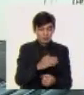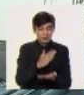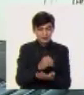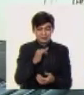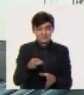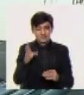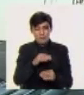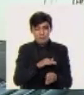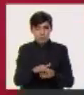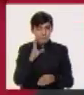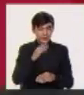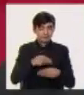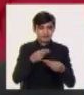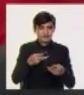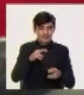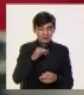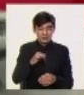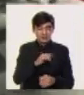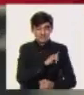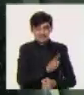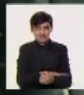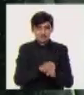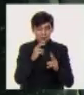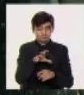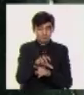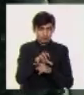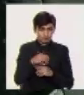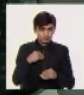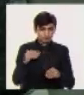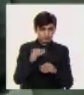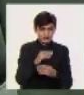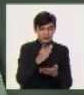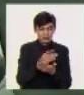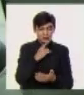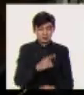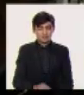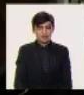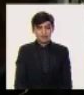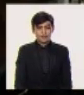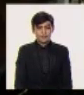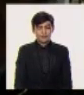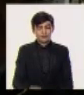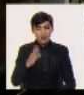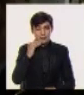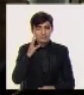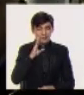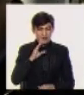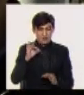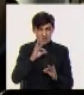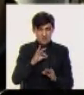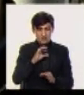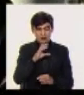тұтынушыларды толыққанды сумен қамтамасыз ету үшін қуаттылығы жоғары сорғыш орнатып жатқандарын айтады. Алматы су бізге